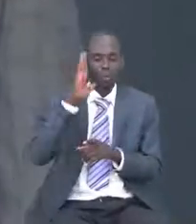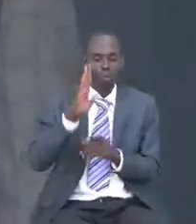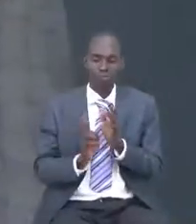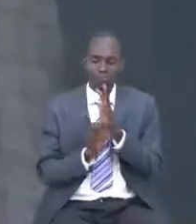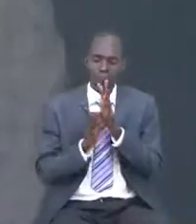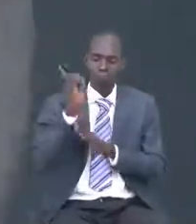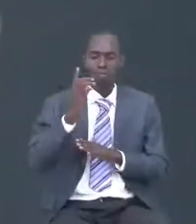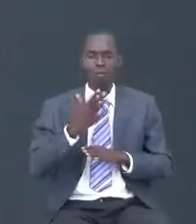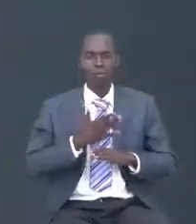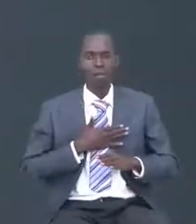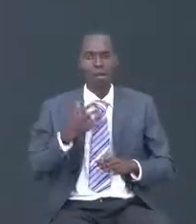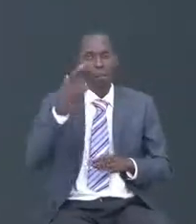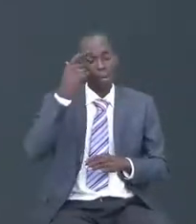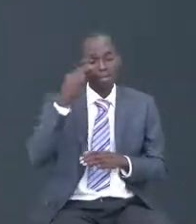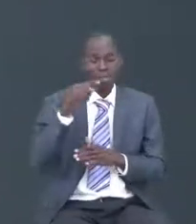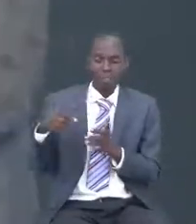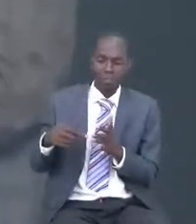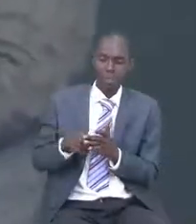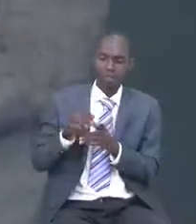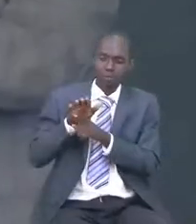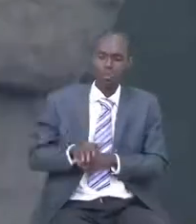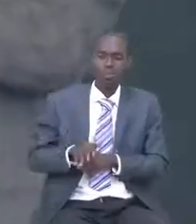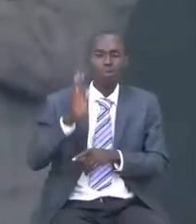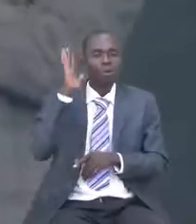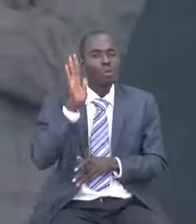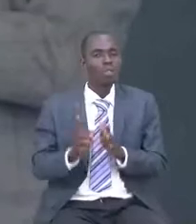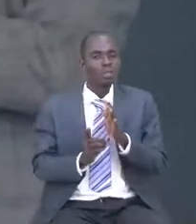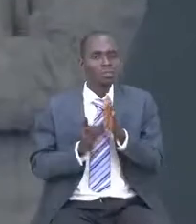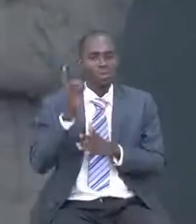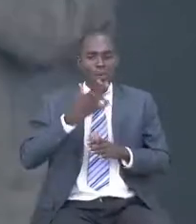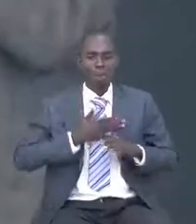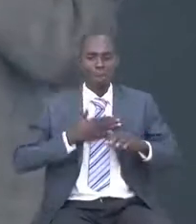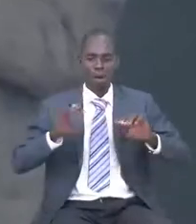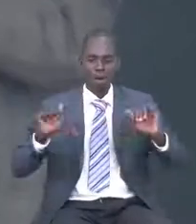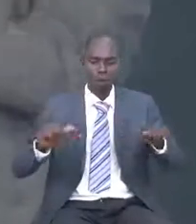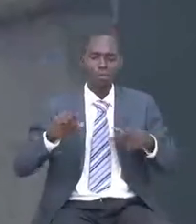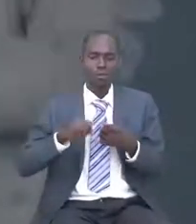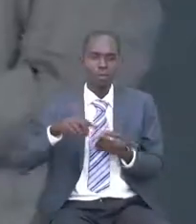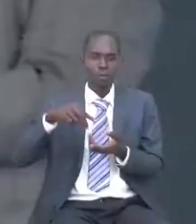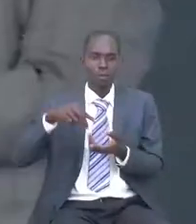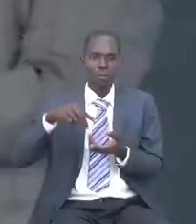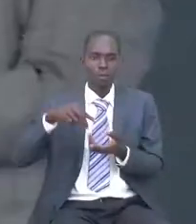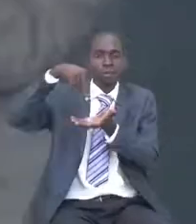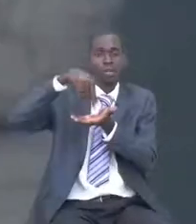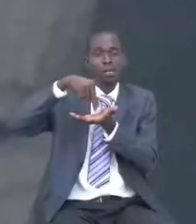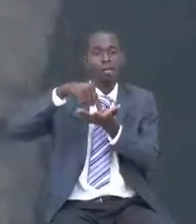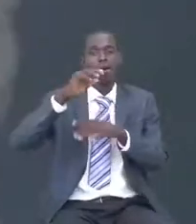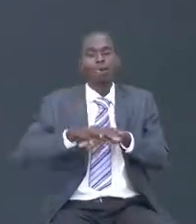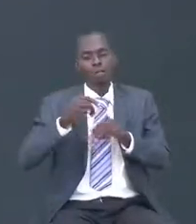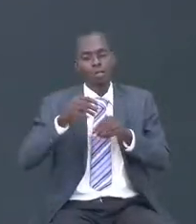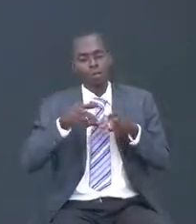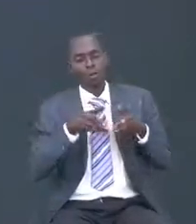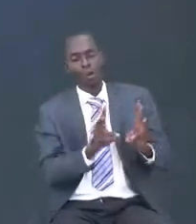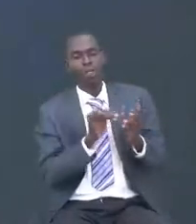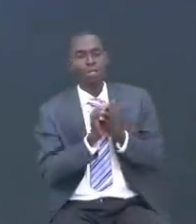muscles. Ceci va développer mes habiletés à tenir sur le chemin qui